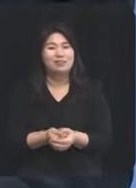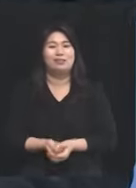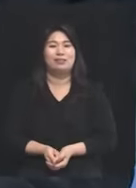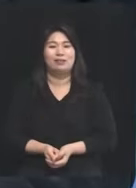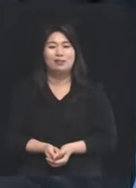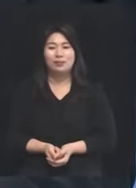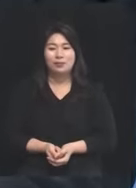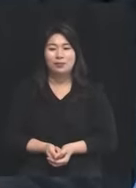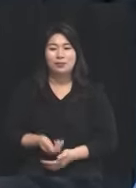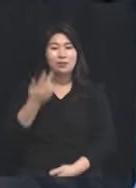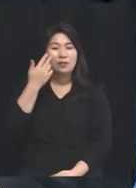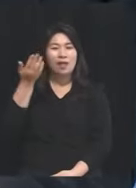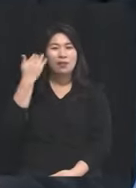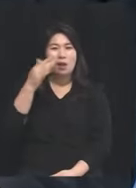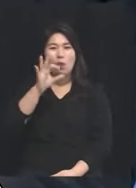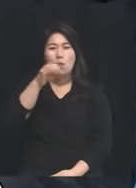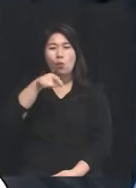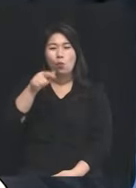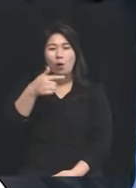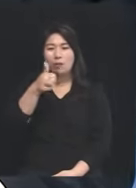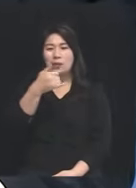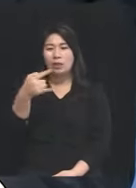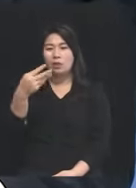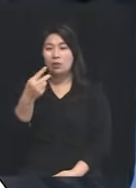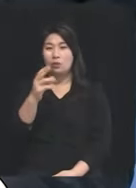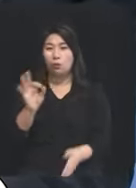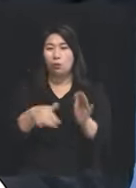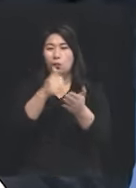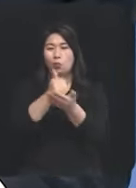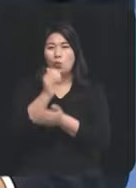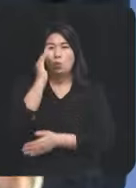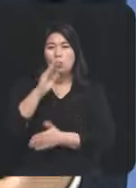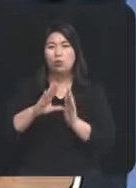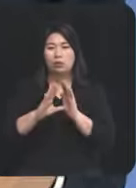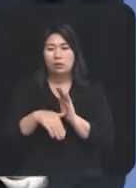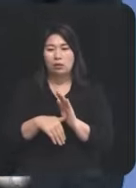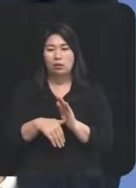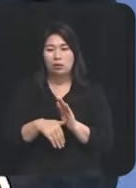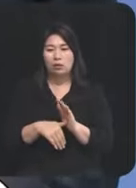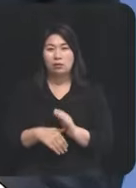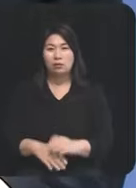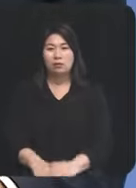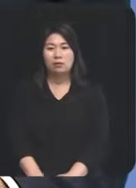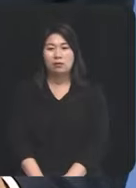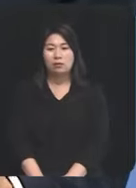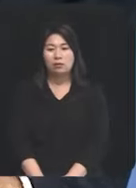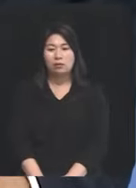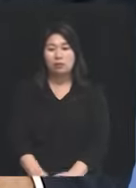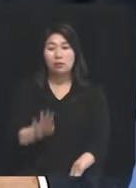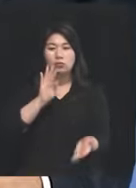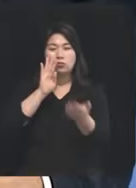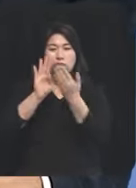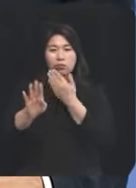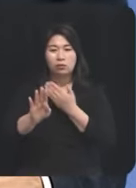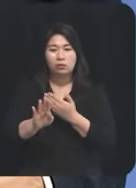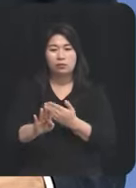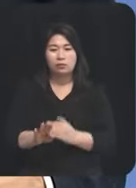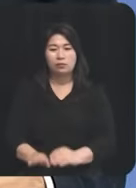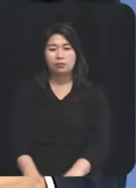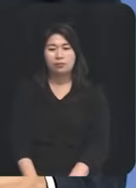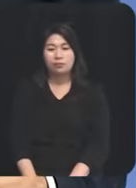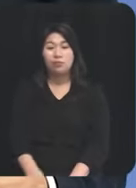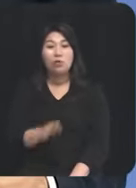그 당시에 원희룡 후보께서 공장식으로 5억불을 생산했는데 그 후에 그게 송재호 사실로